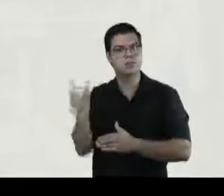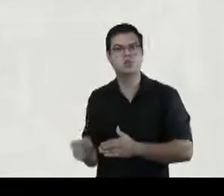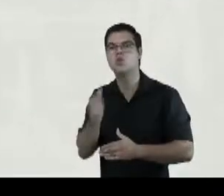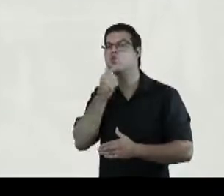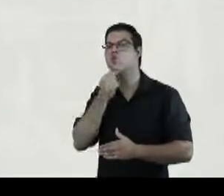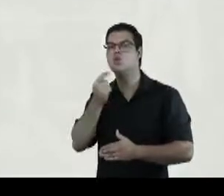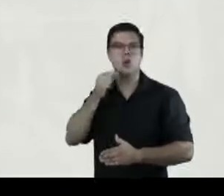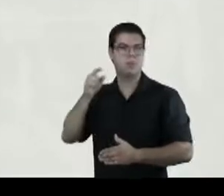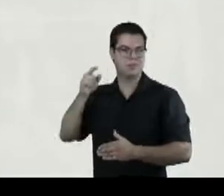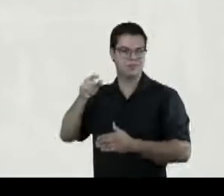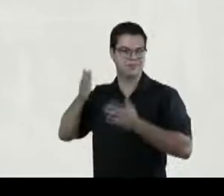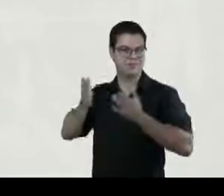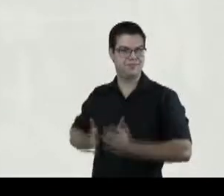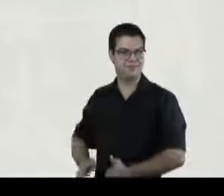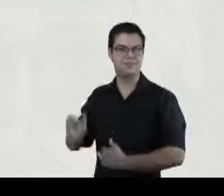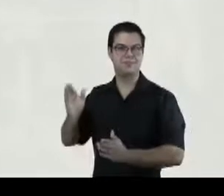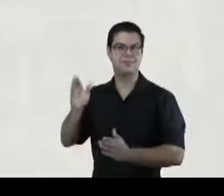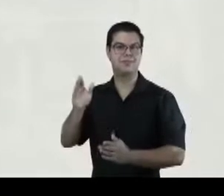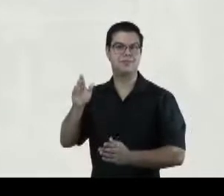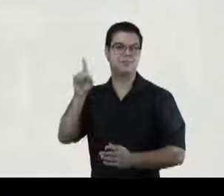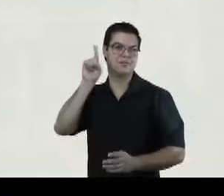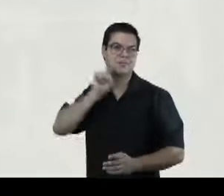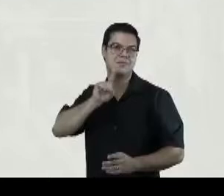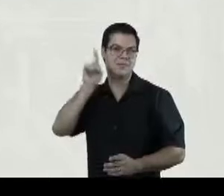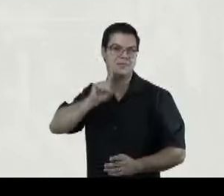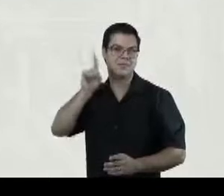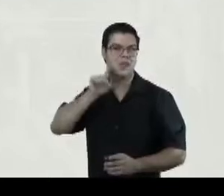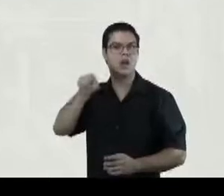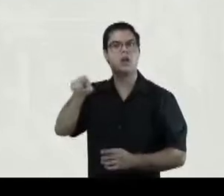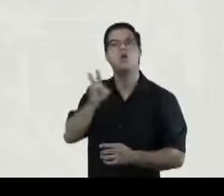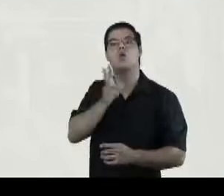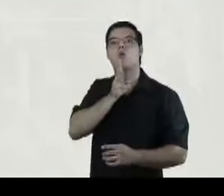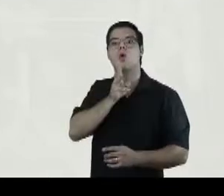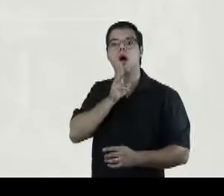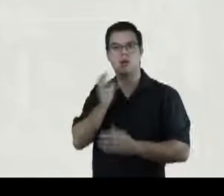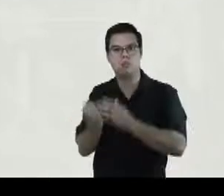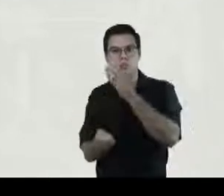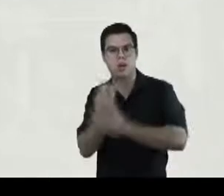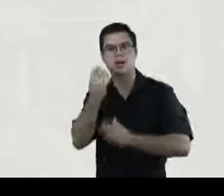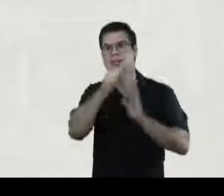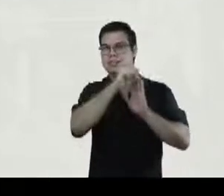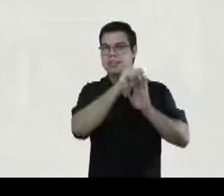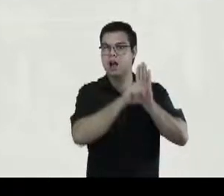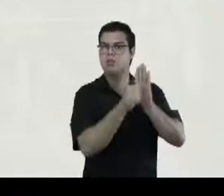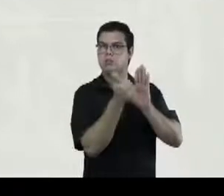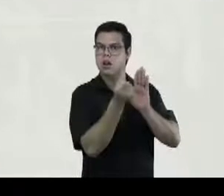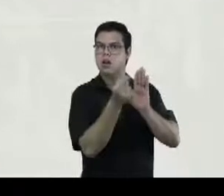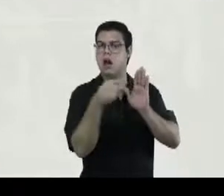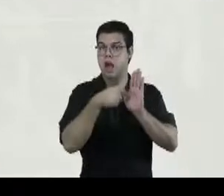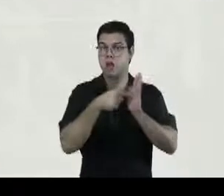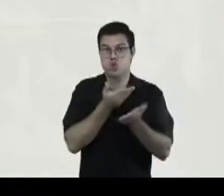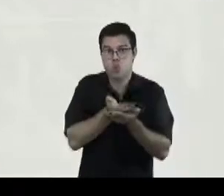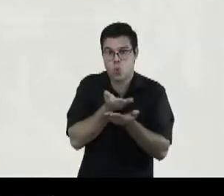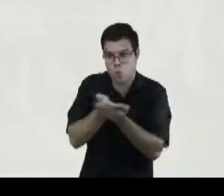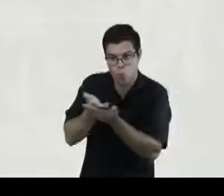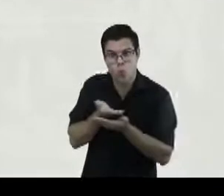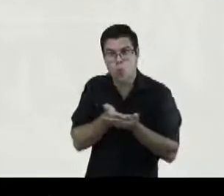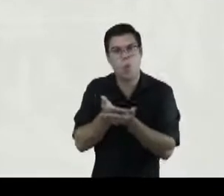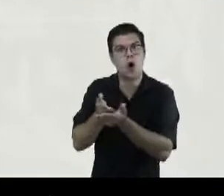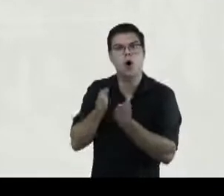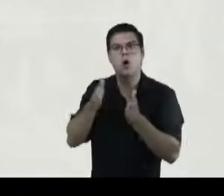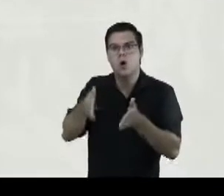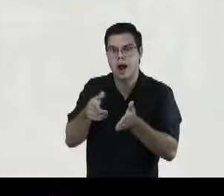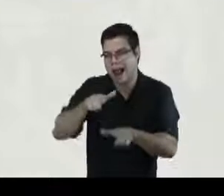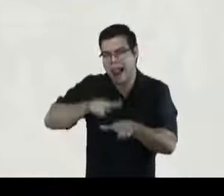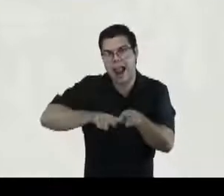grand connaisseur de l'édition lyonnaise au XVIe siècle et qui est surtout quelqu'un qui étudie les caractères. Donc lui, il est capable de reconnaître un caractère